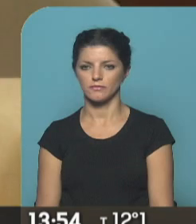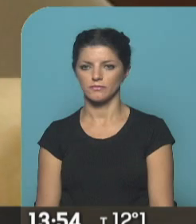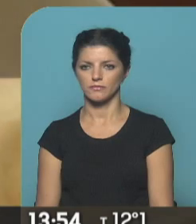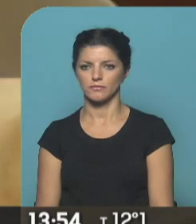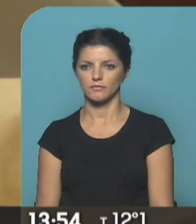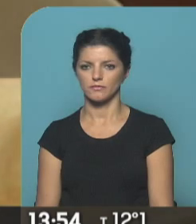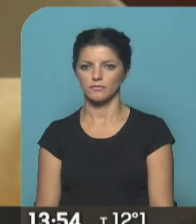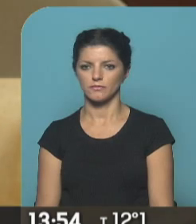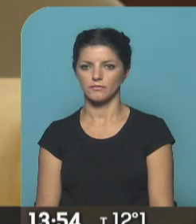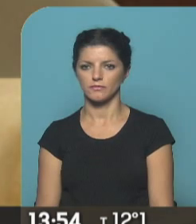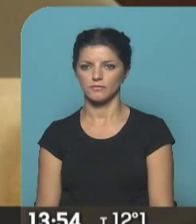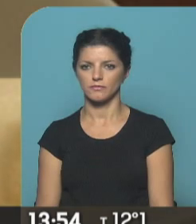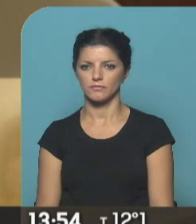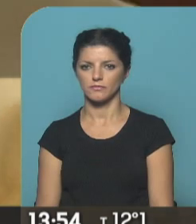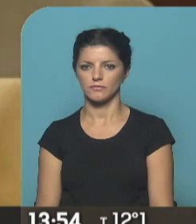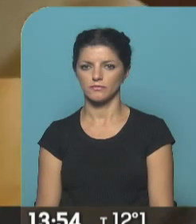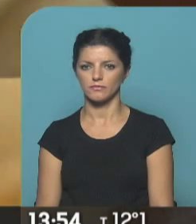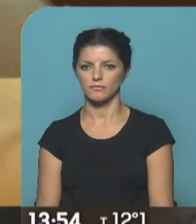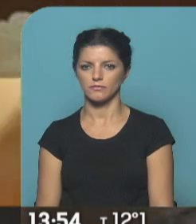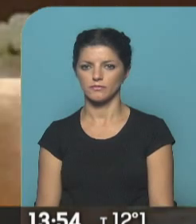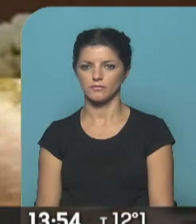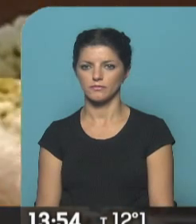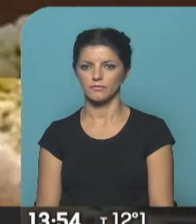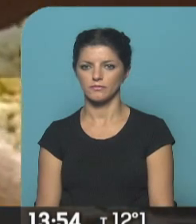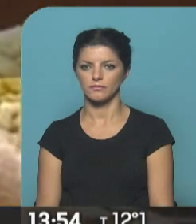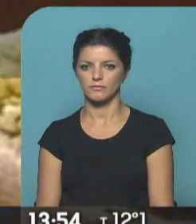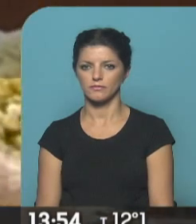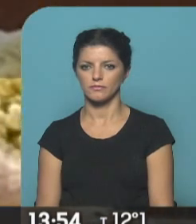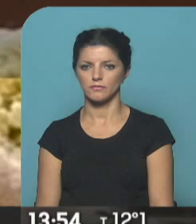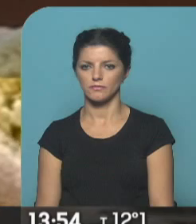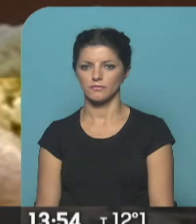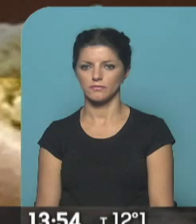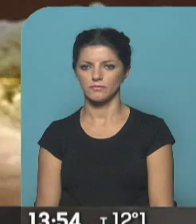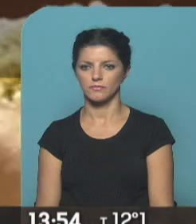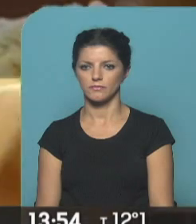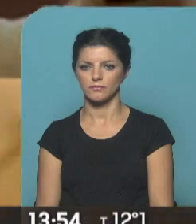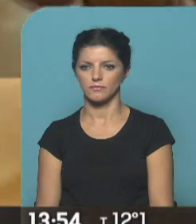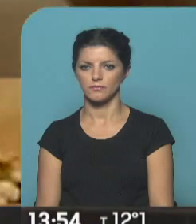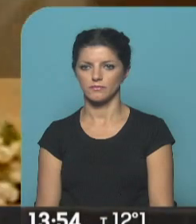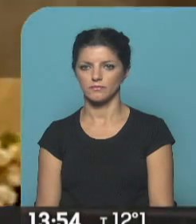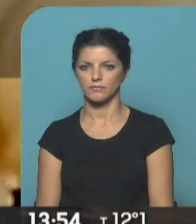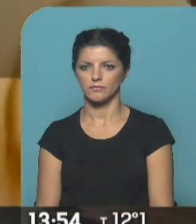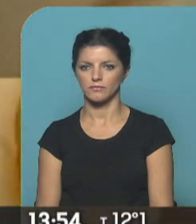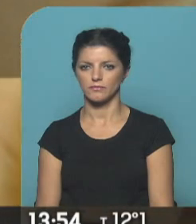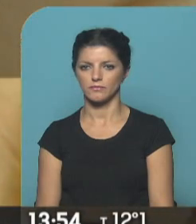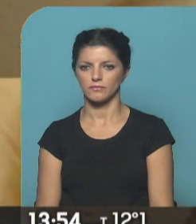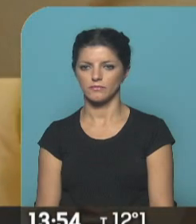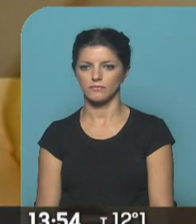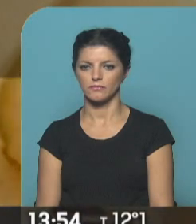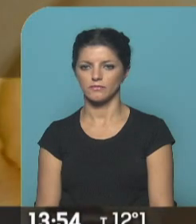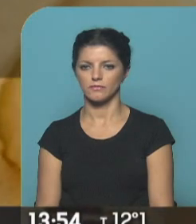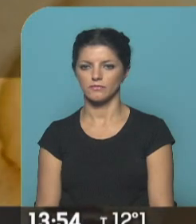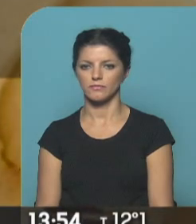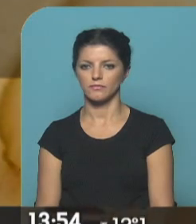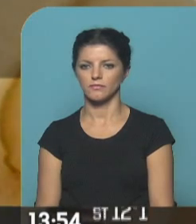रही है। आतंकवादियों की गतिविधि के संबंध में विश्व हमें जानकारियां दे रहा है। हम विश्व